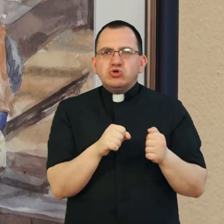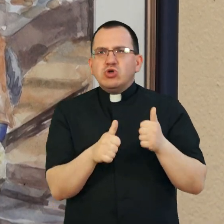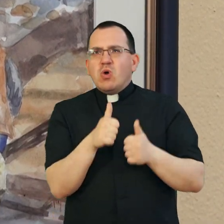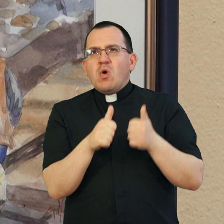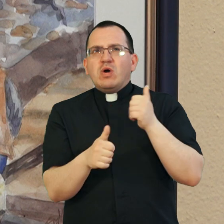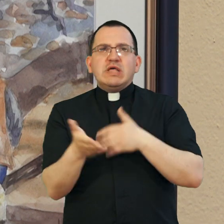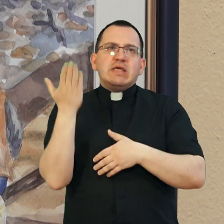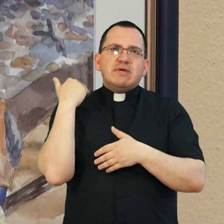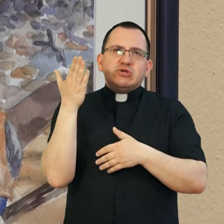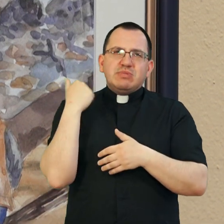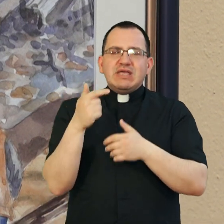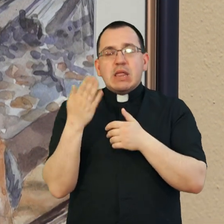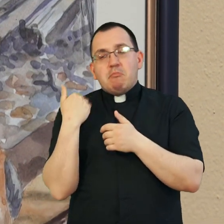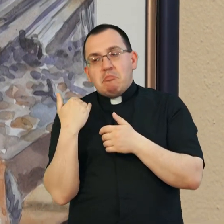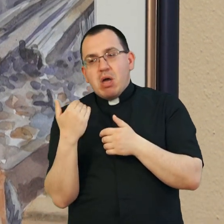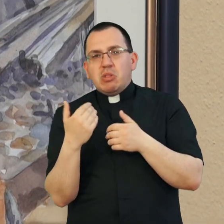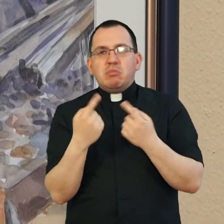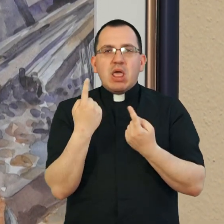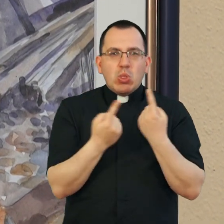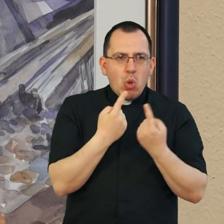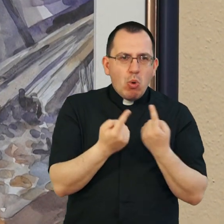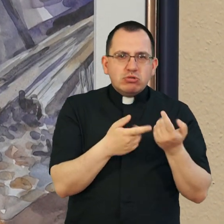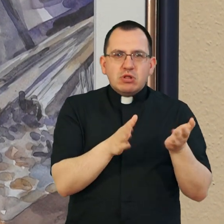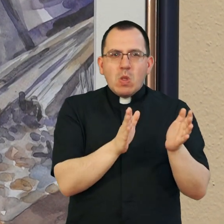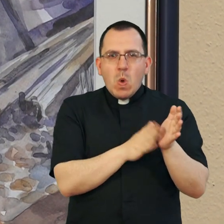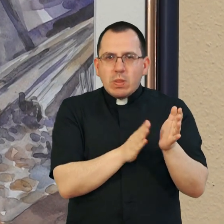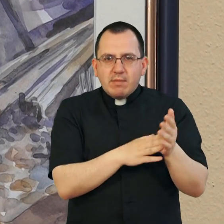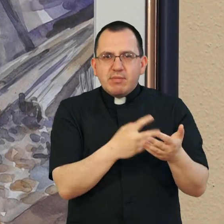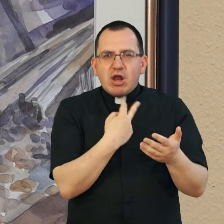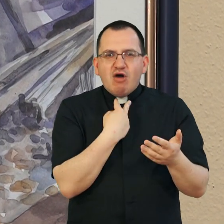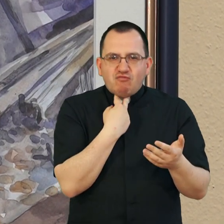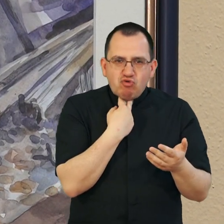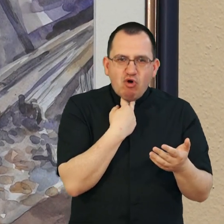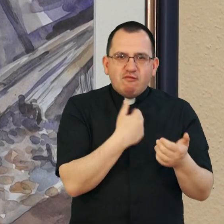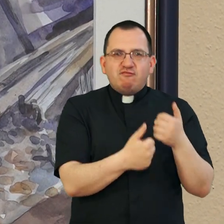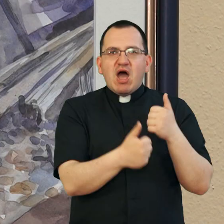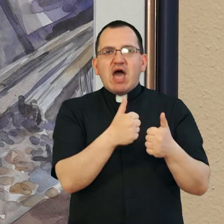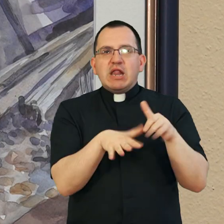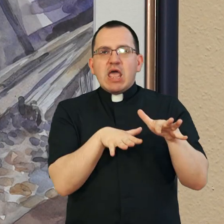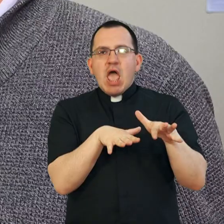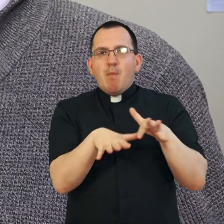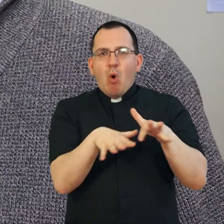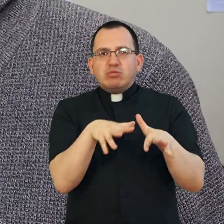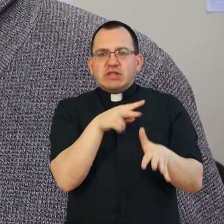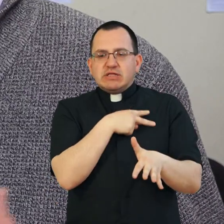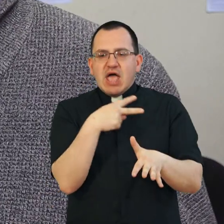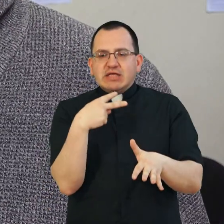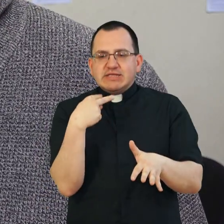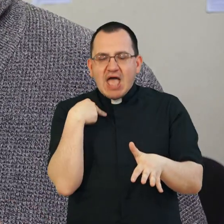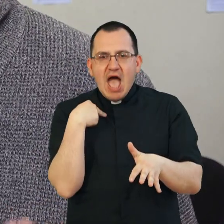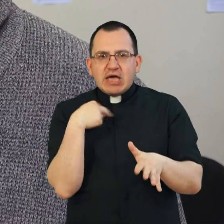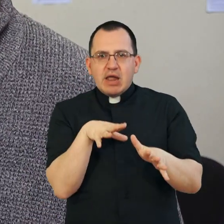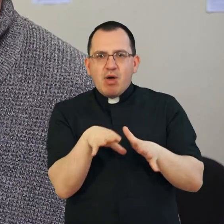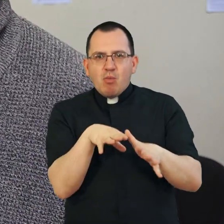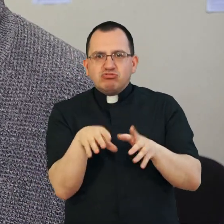nedavnoj ili daljoj prošlosti, slike posvećene Vukovaru, slike posvećene stradalima i potresu u